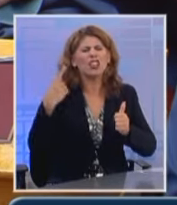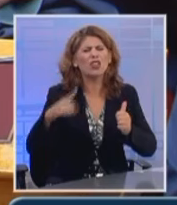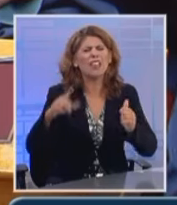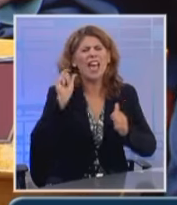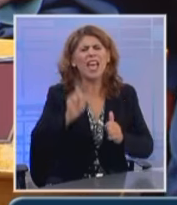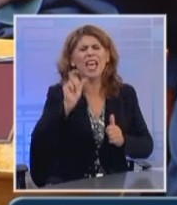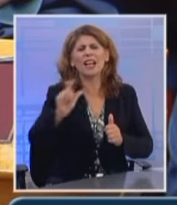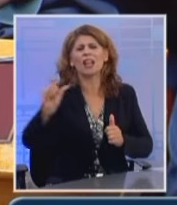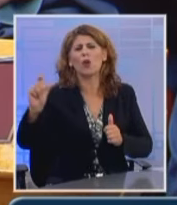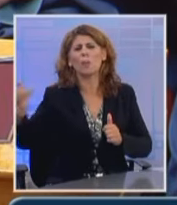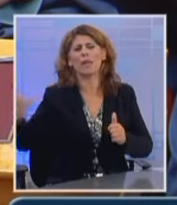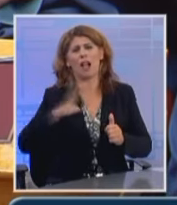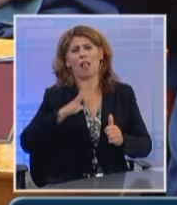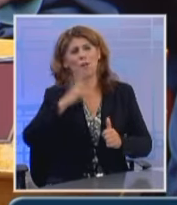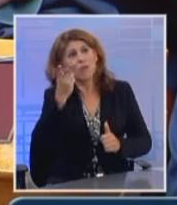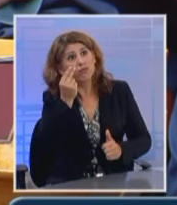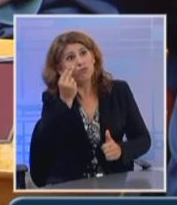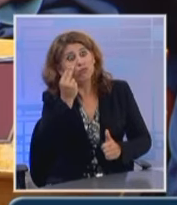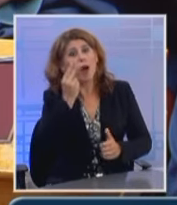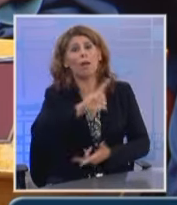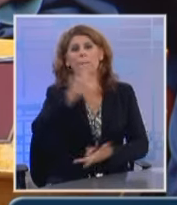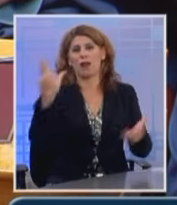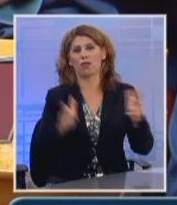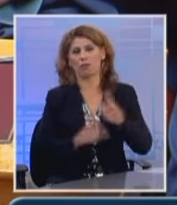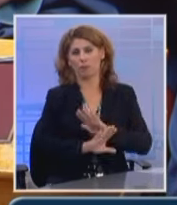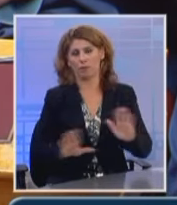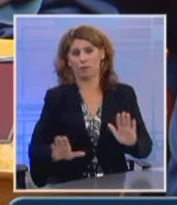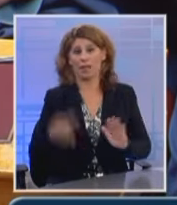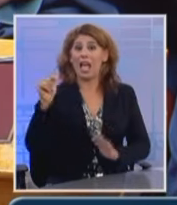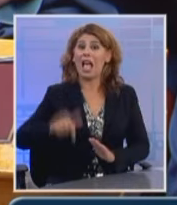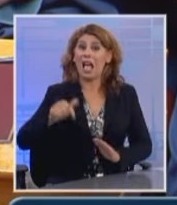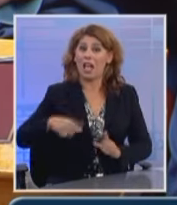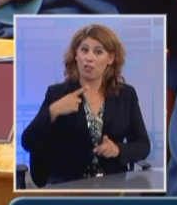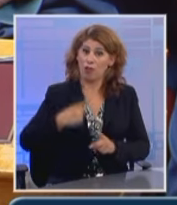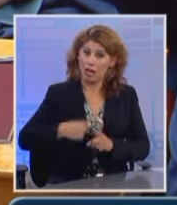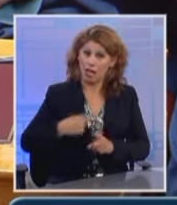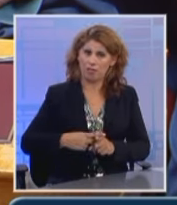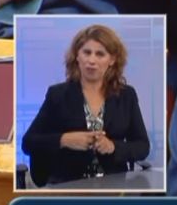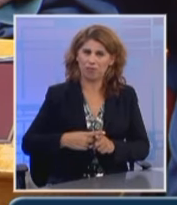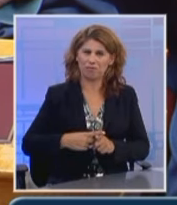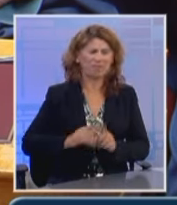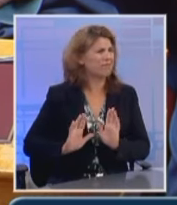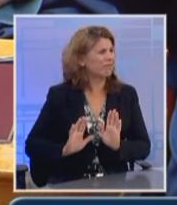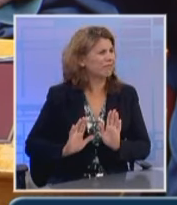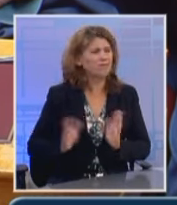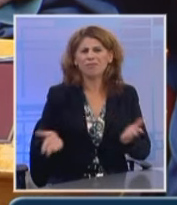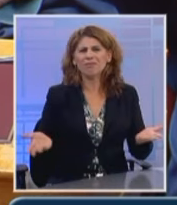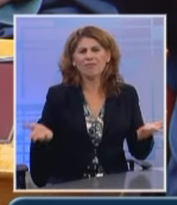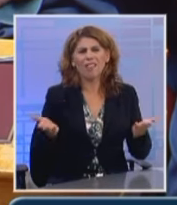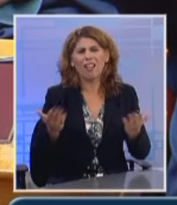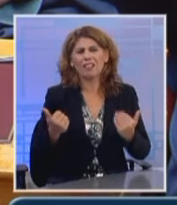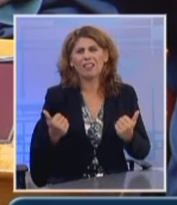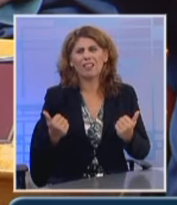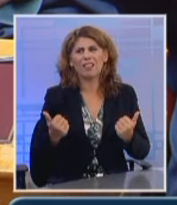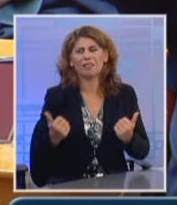κόσμο. Θέλω να πω όμως ότι εδώ στην Ελλάδα απέχουμε πολύ από